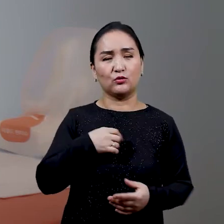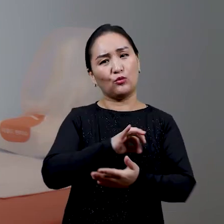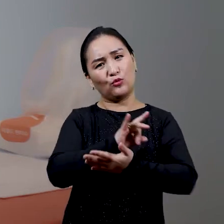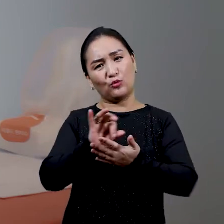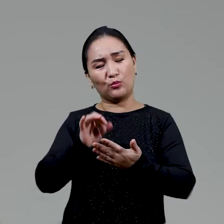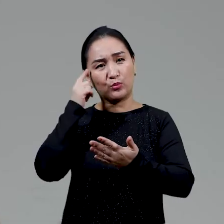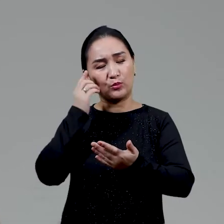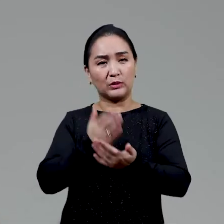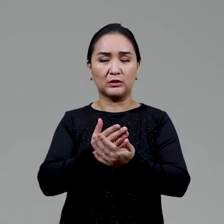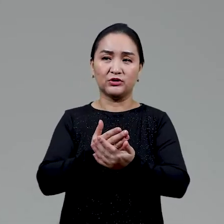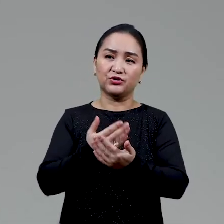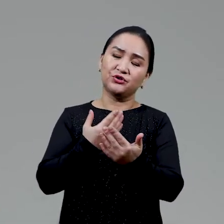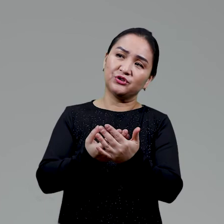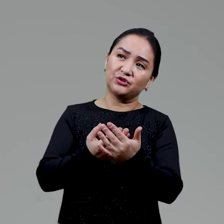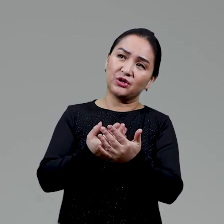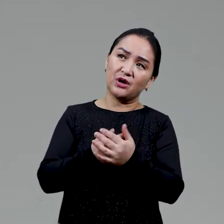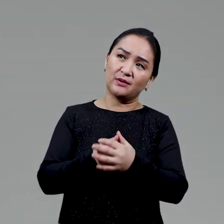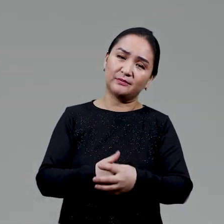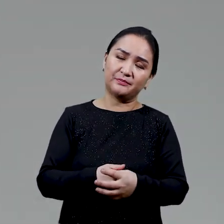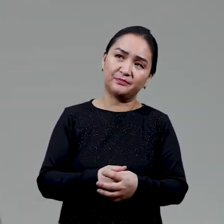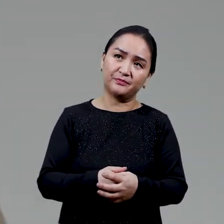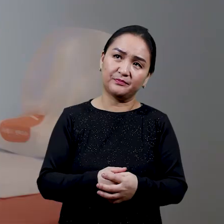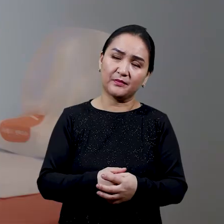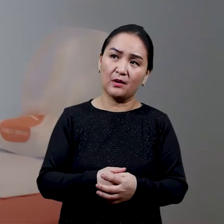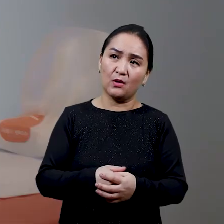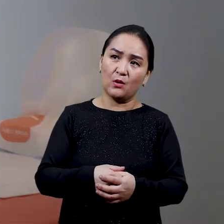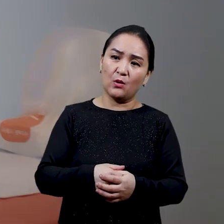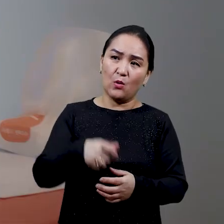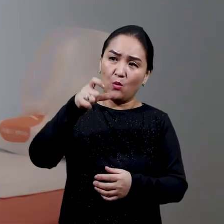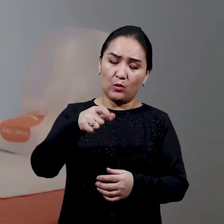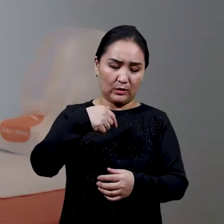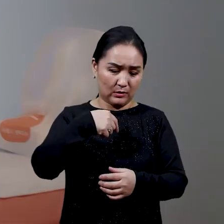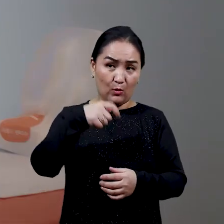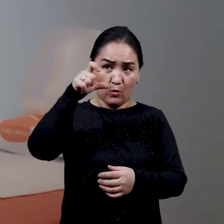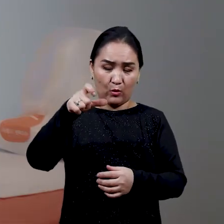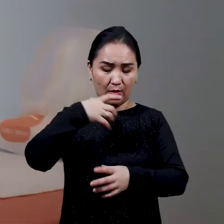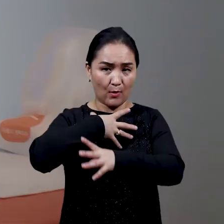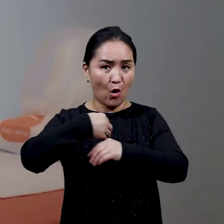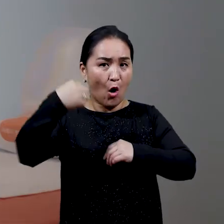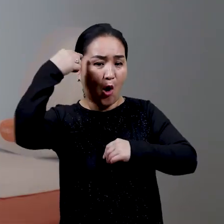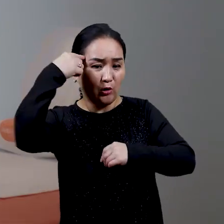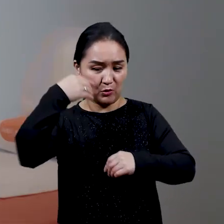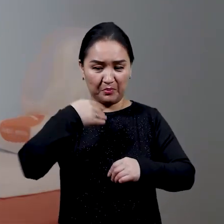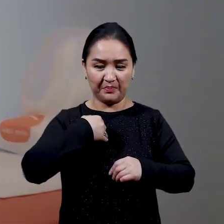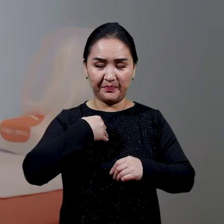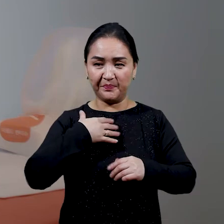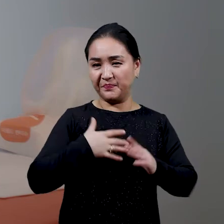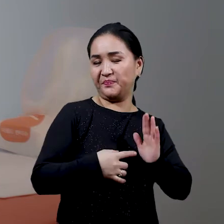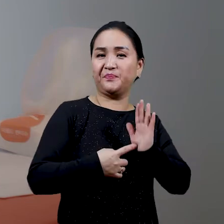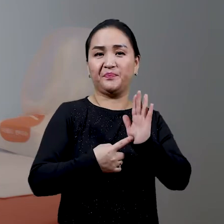бодогдчихлээ л та. Эсвэл ингээл ямар нэгэн байдлаар хин нэг намайг ойлгохгүй те би бас ингээл амар өдөөгч болсон.